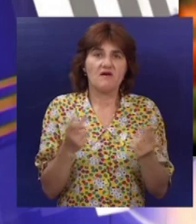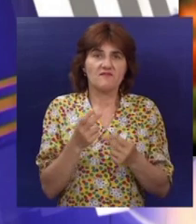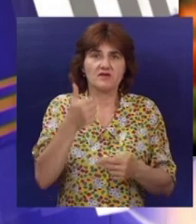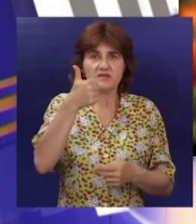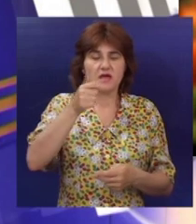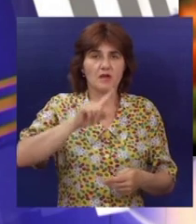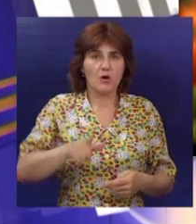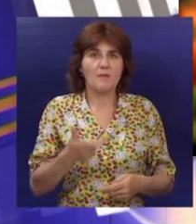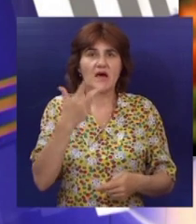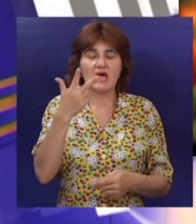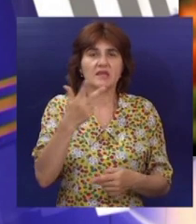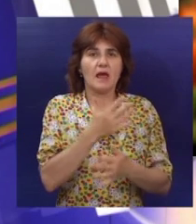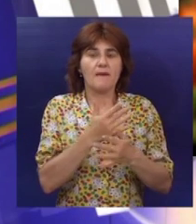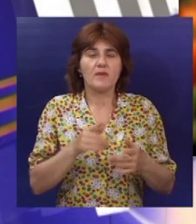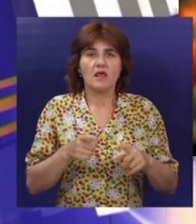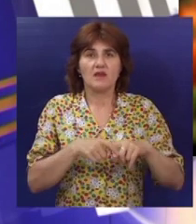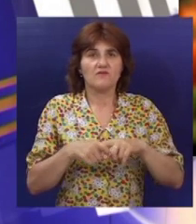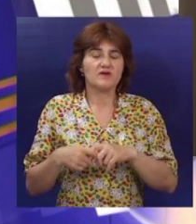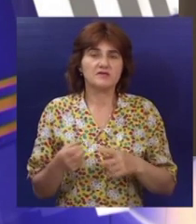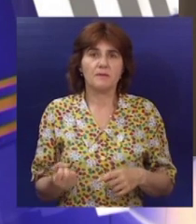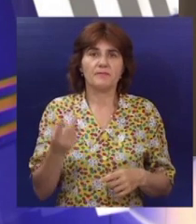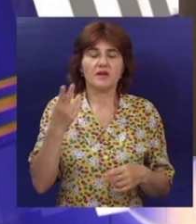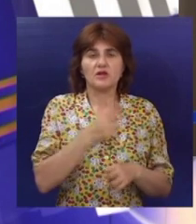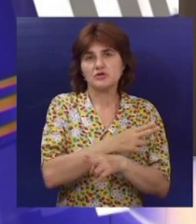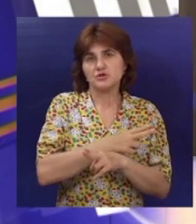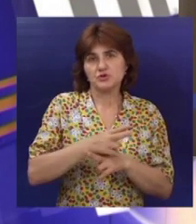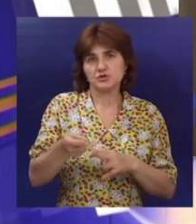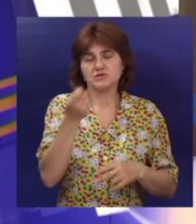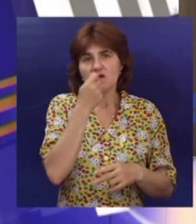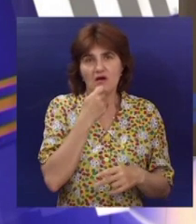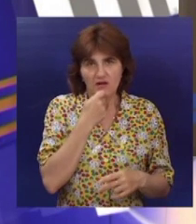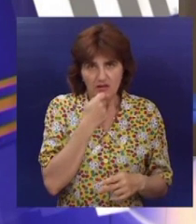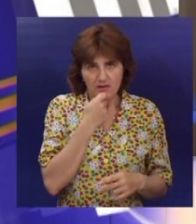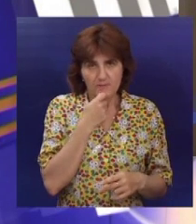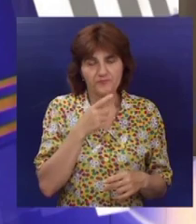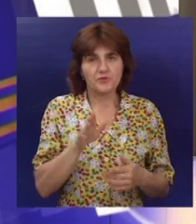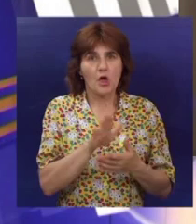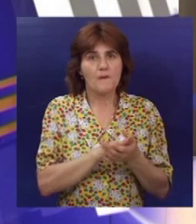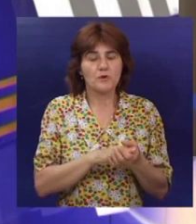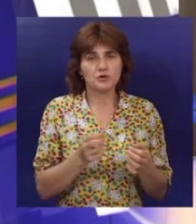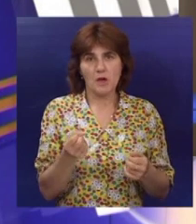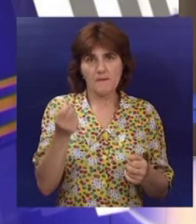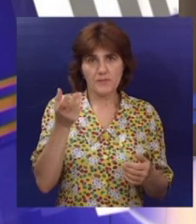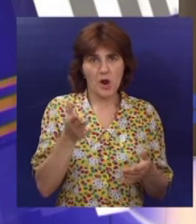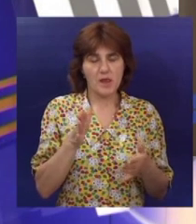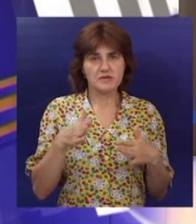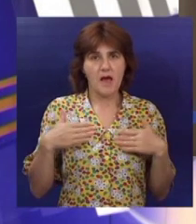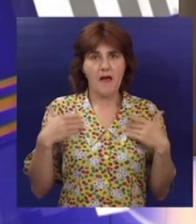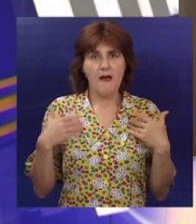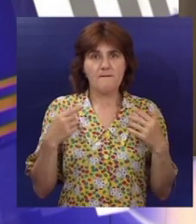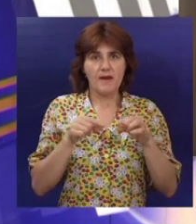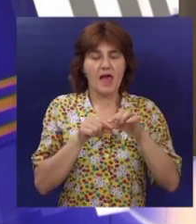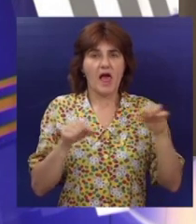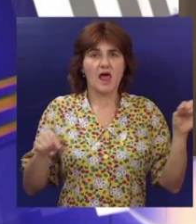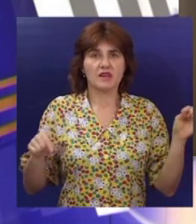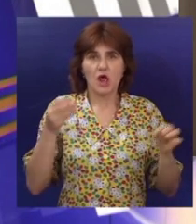1,3 miliona dinara za organske obroke. Počela je saradnja od aprila meseca sa mladim lukom. Znači, sa tim